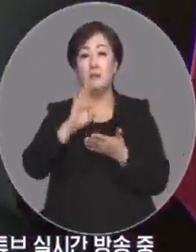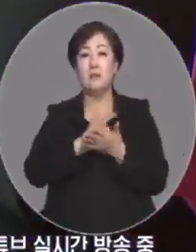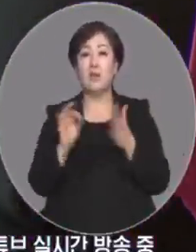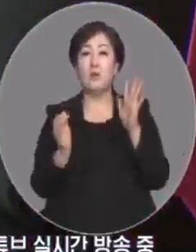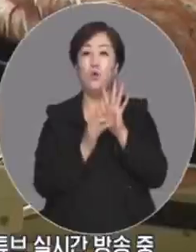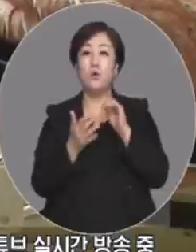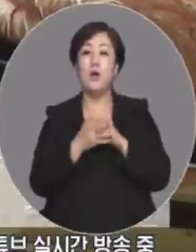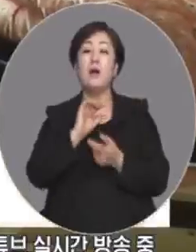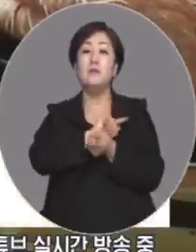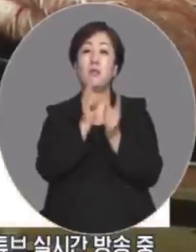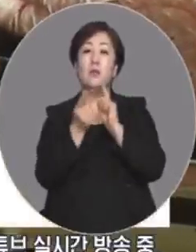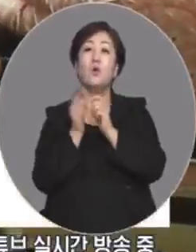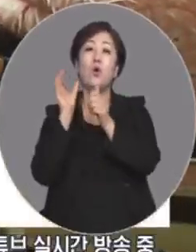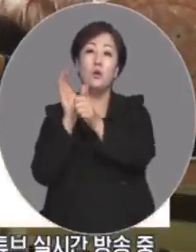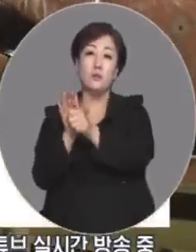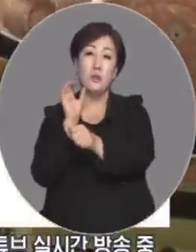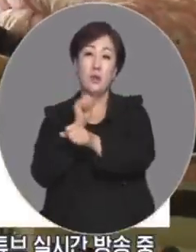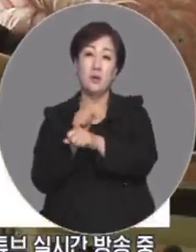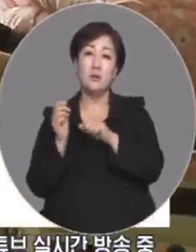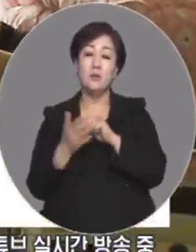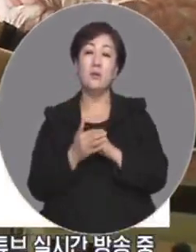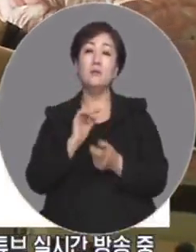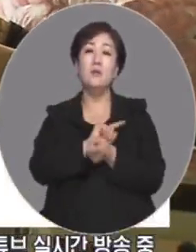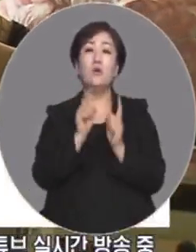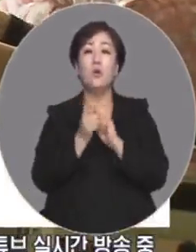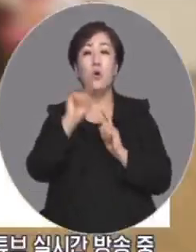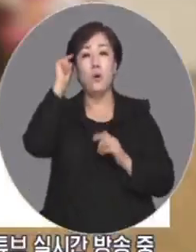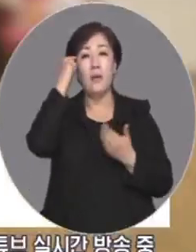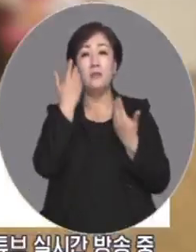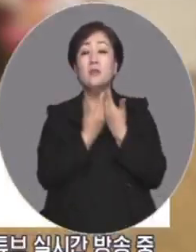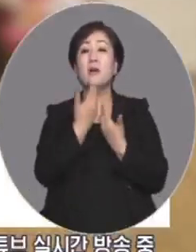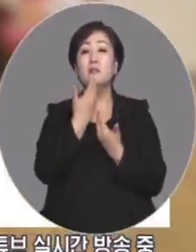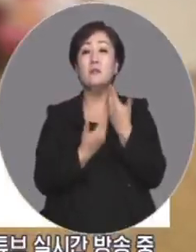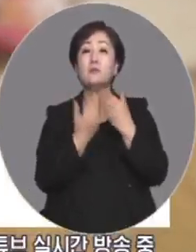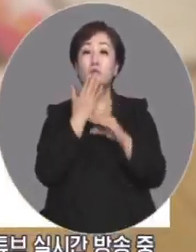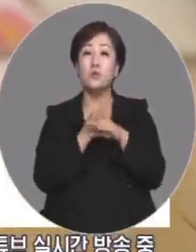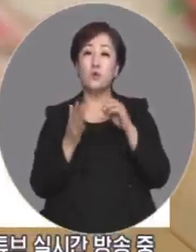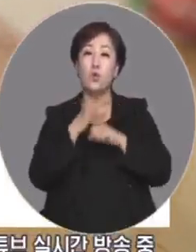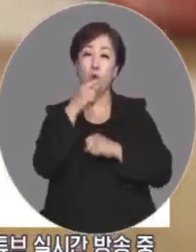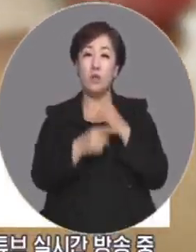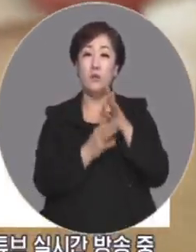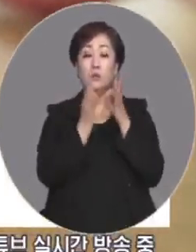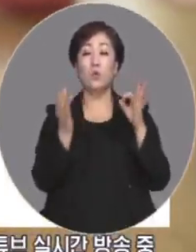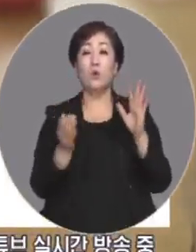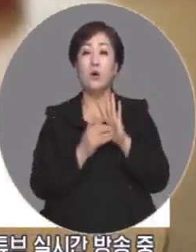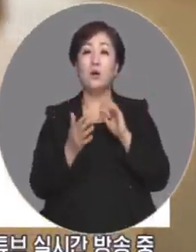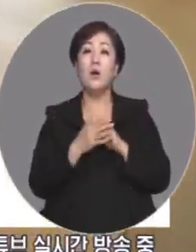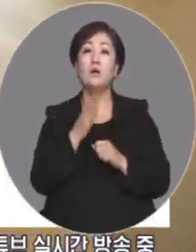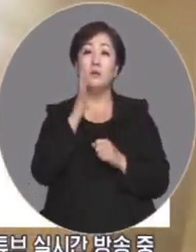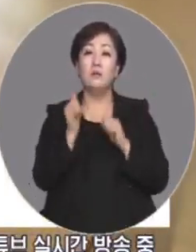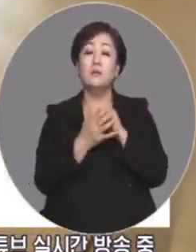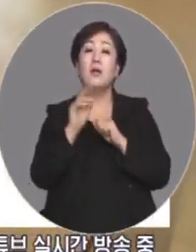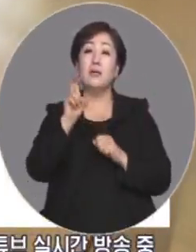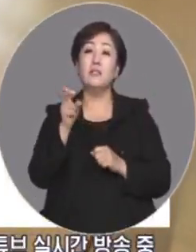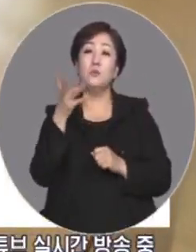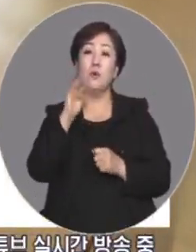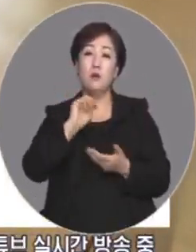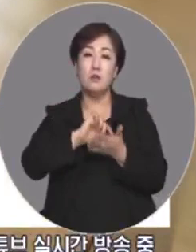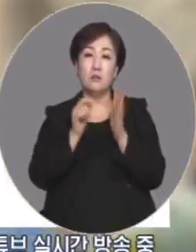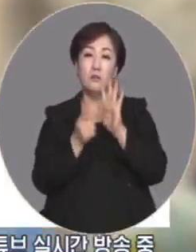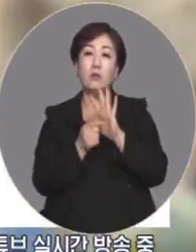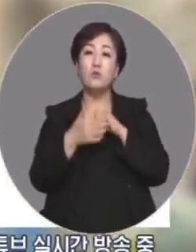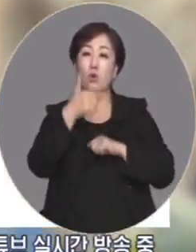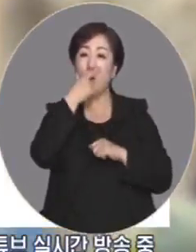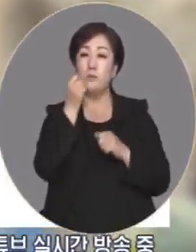민간 위탁업체의 반발이 만만치 않습니다. 울산시만 해도 한 해 운영비 20억 원의 절반은 가용 재원이